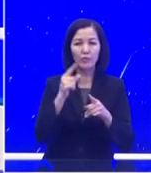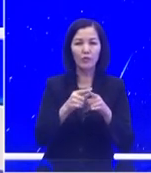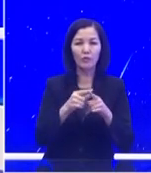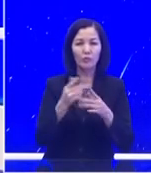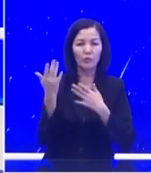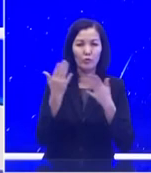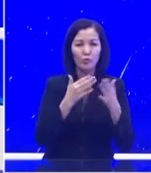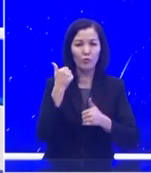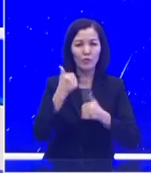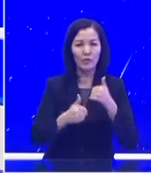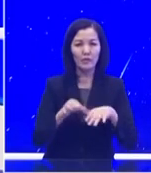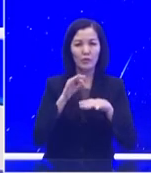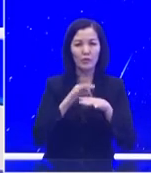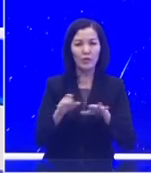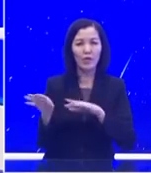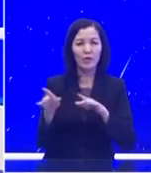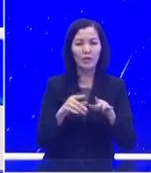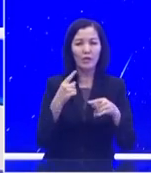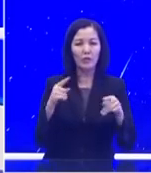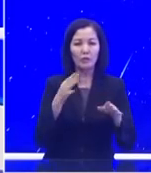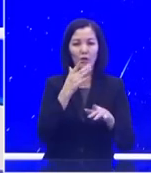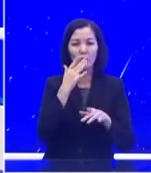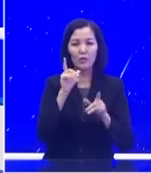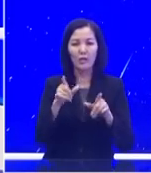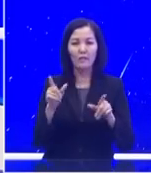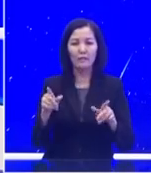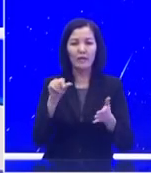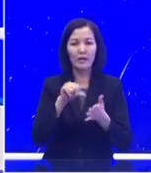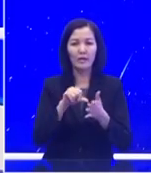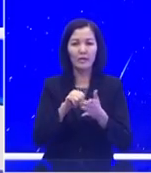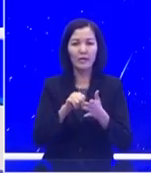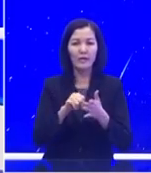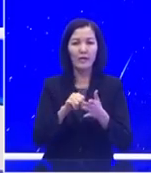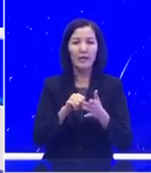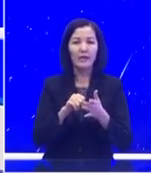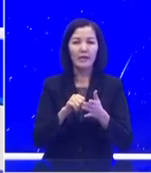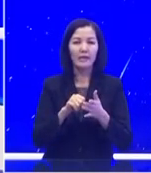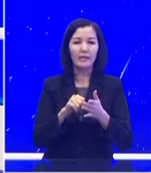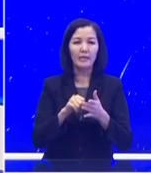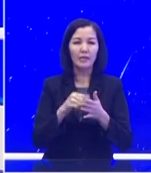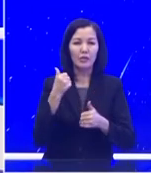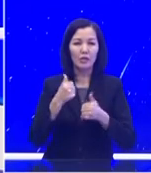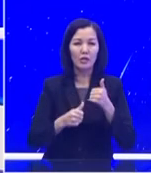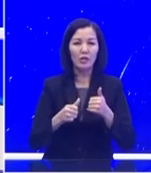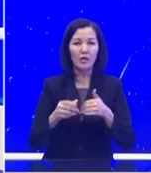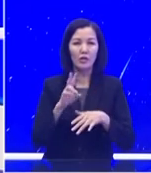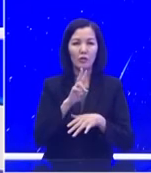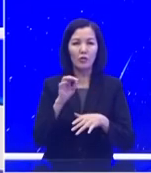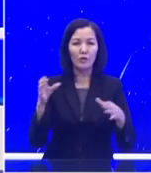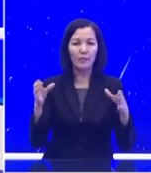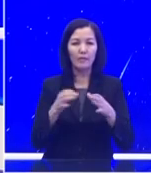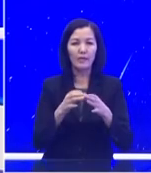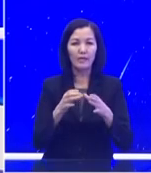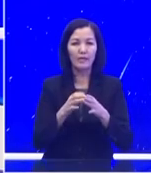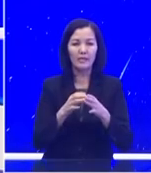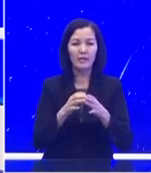өтті. Аталған шара өзге ұлт өкілдері арасында алғаш рет ұйымдастырылып отыр. Игілігі мол әдеби жиынға облыстық Нұр Отан партиясының